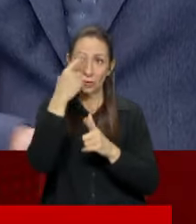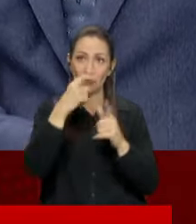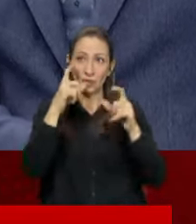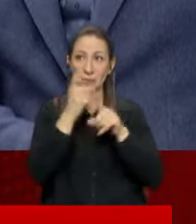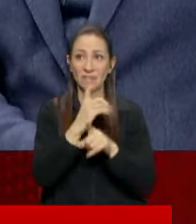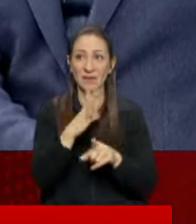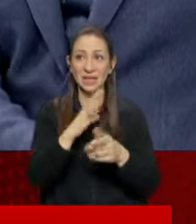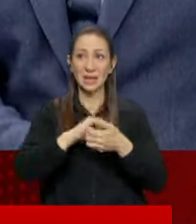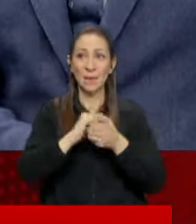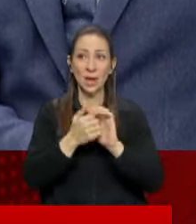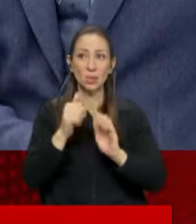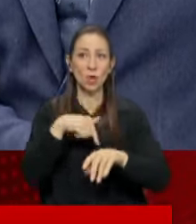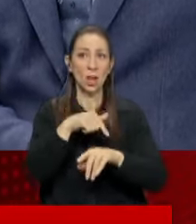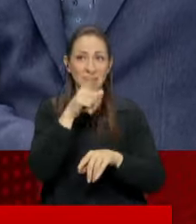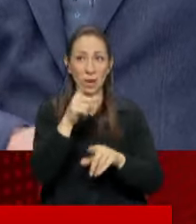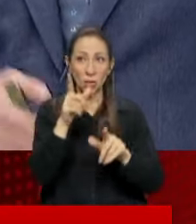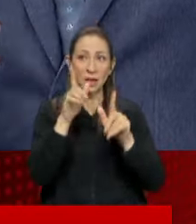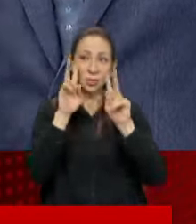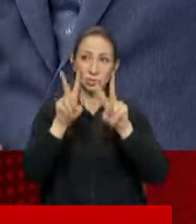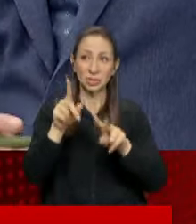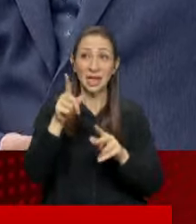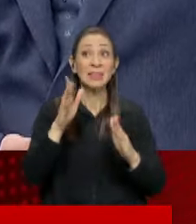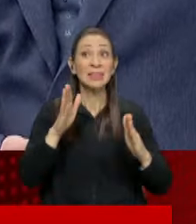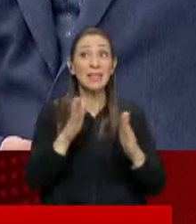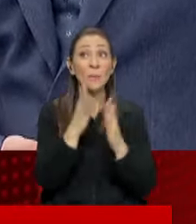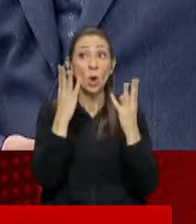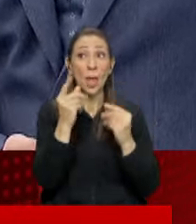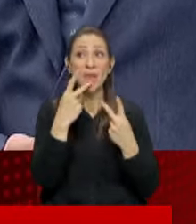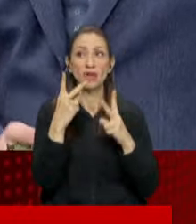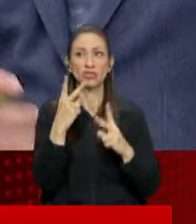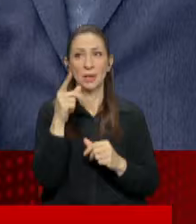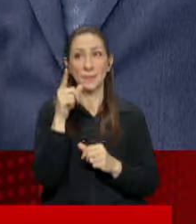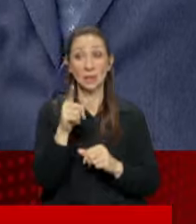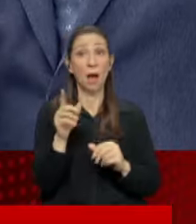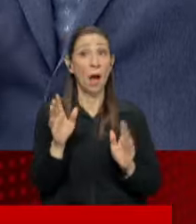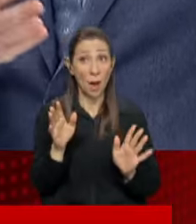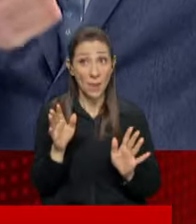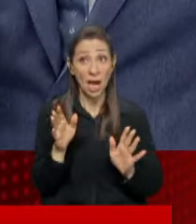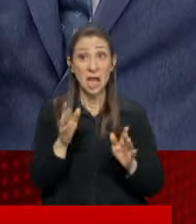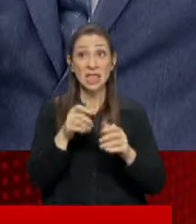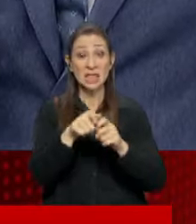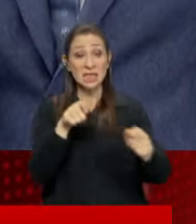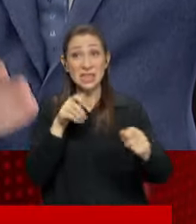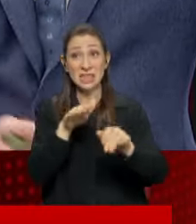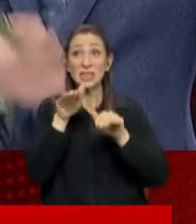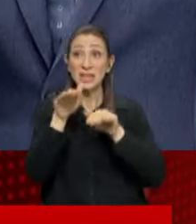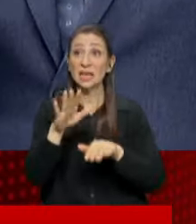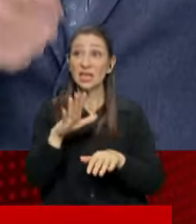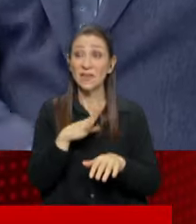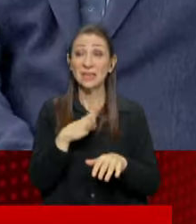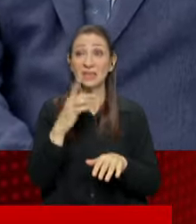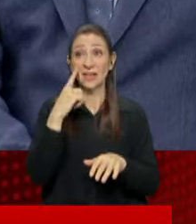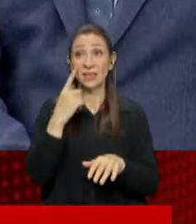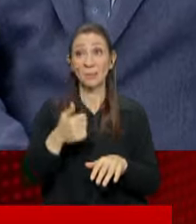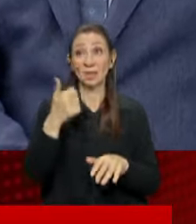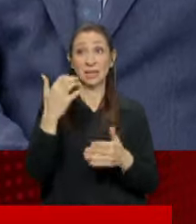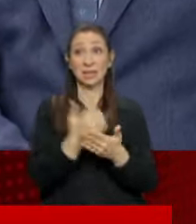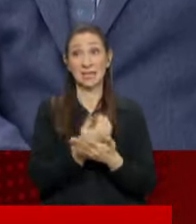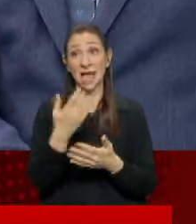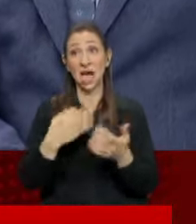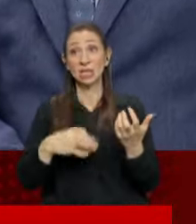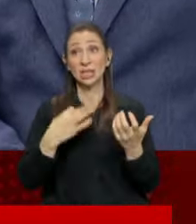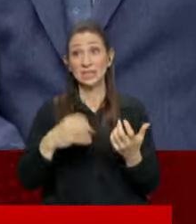kampanyası döneminden. Şimdi onlar da gelecektir. Tepki çeken bir açıklamaydı. Ancak destekleyenler de var ki devlet başkanı seçildi.